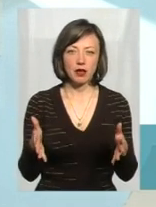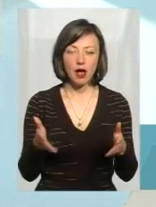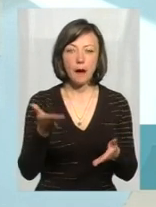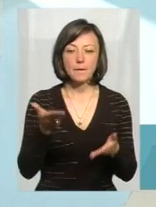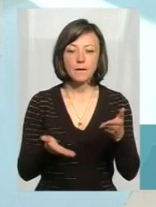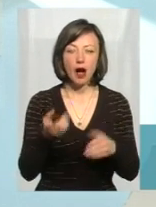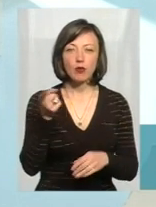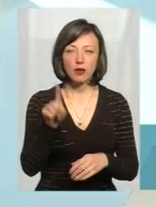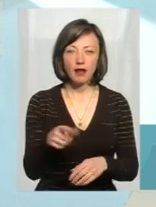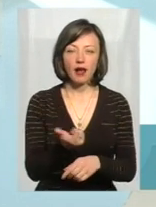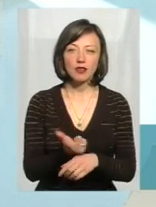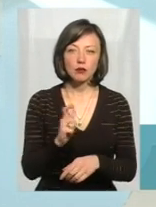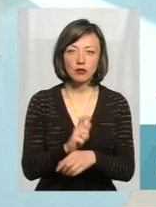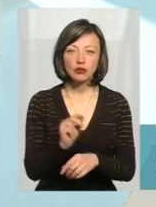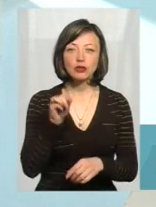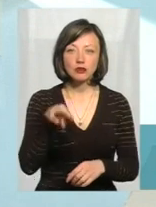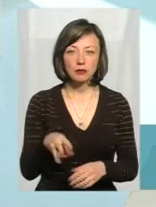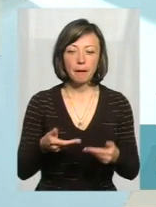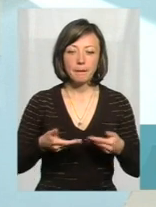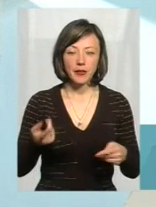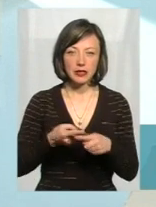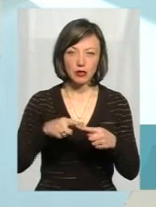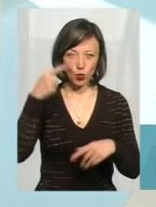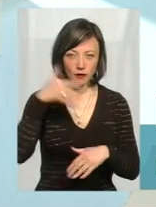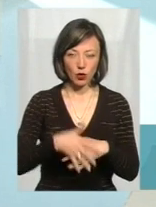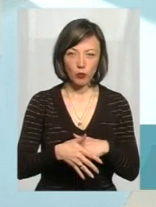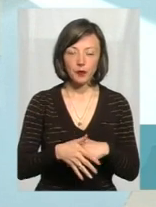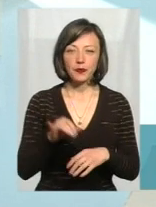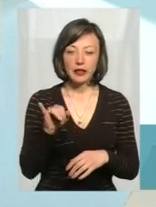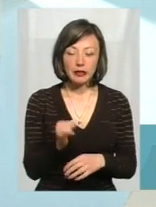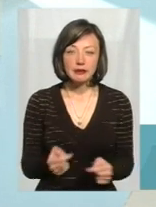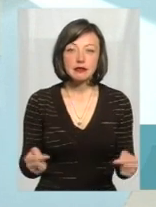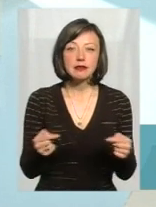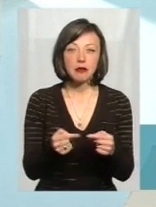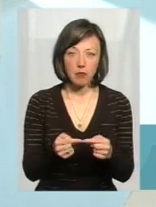мабуть, навіть більший, аніж ми те усвідомлюємо. І от саме